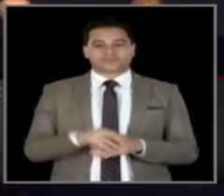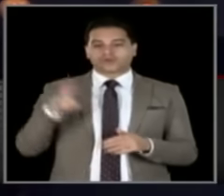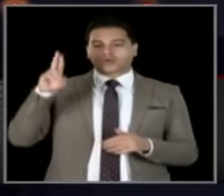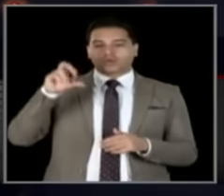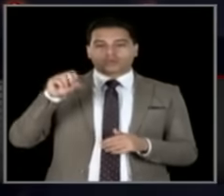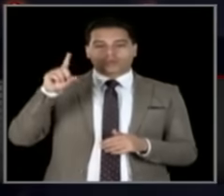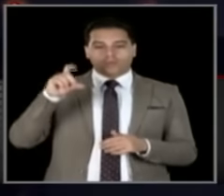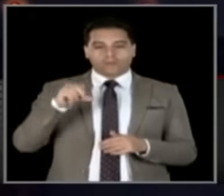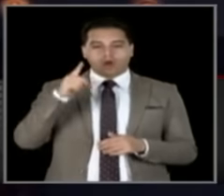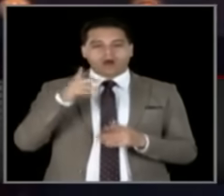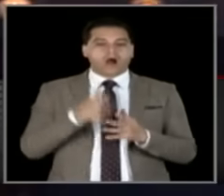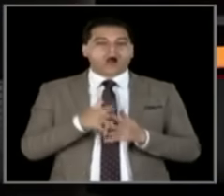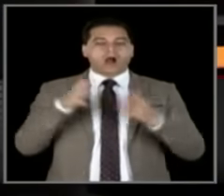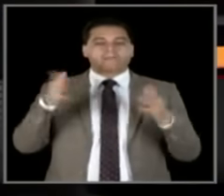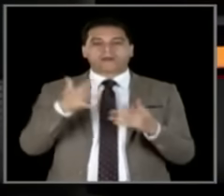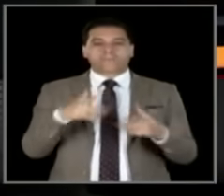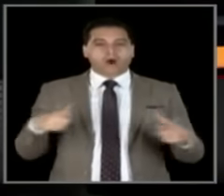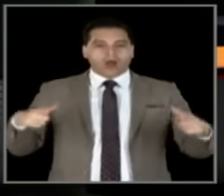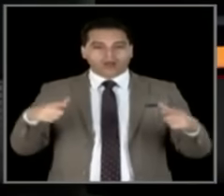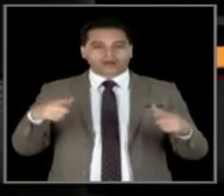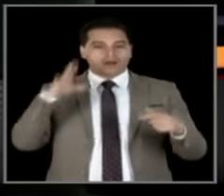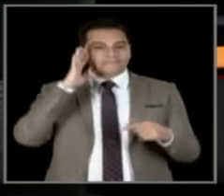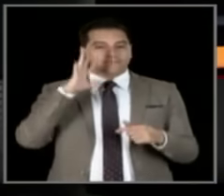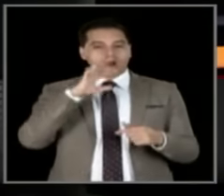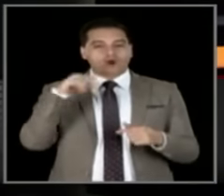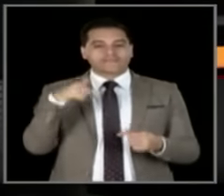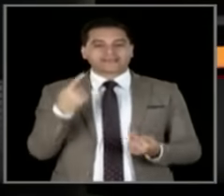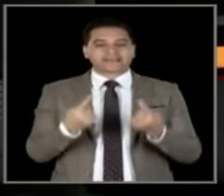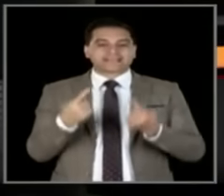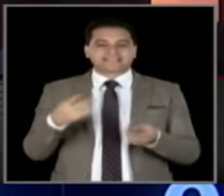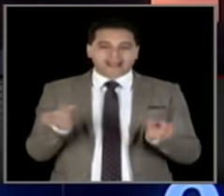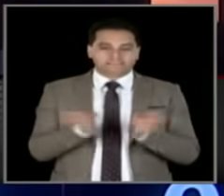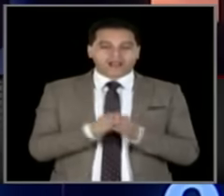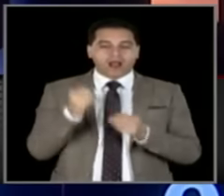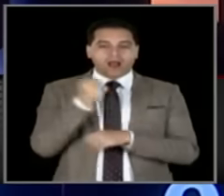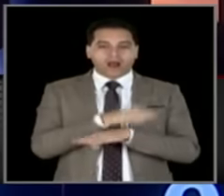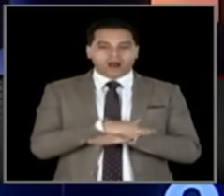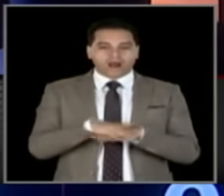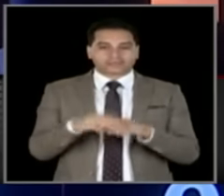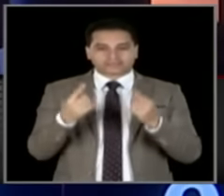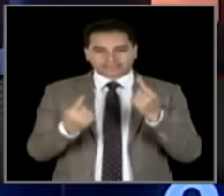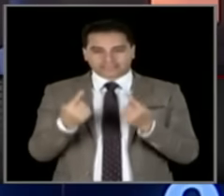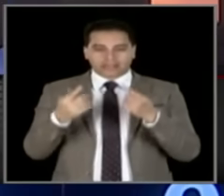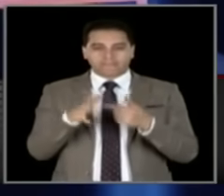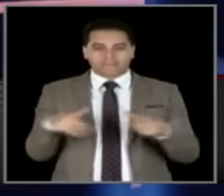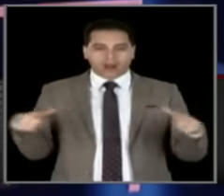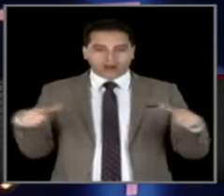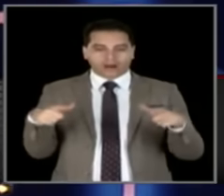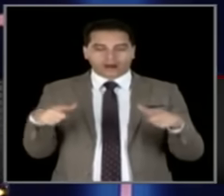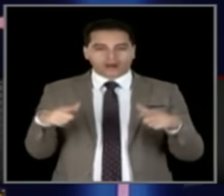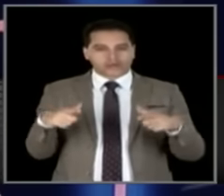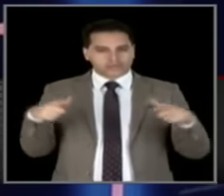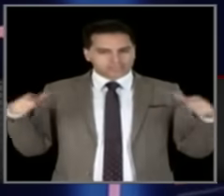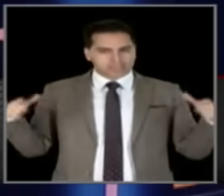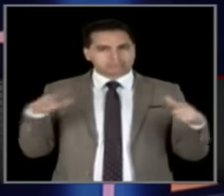توبو هي اكبر بحيره باحدى الدول الجزريه من حيث المساحه، فما هي